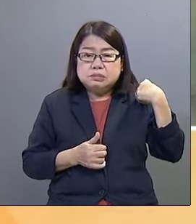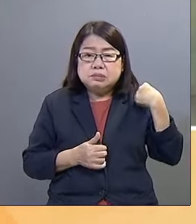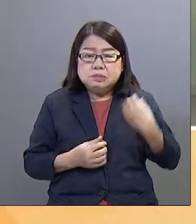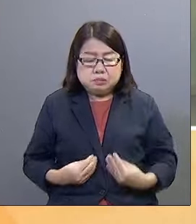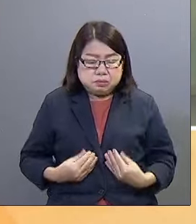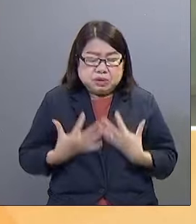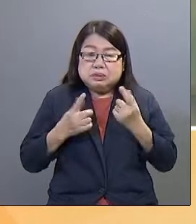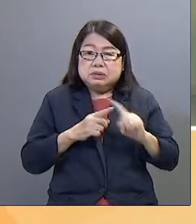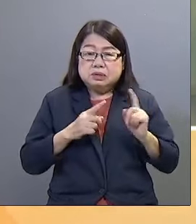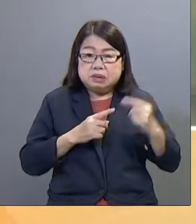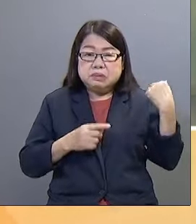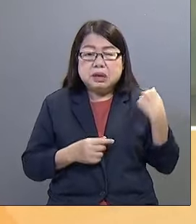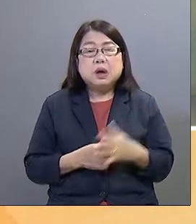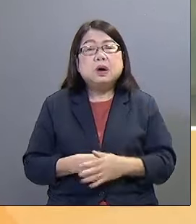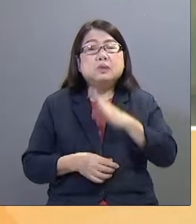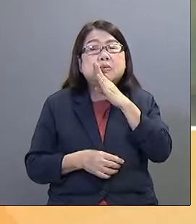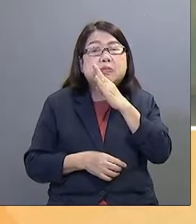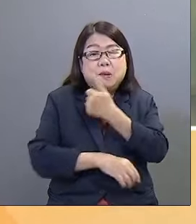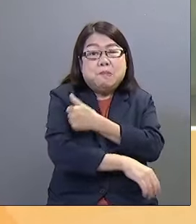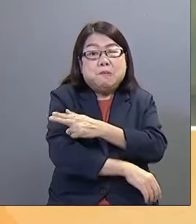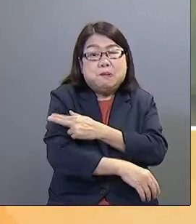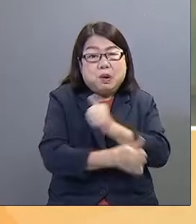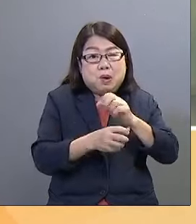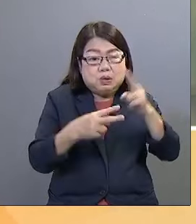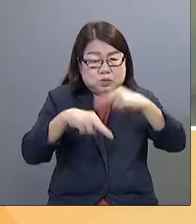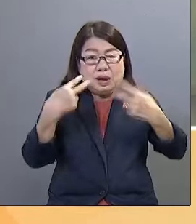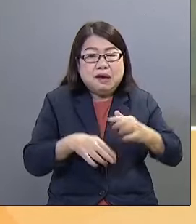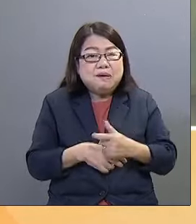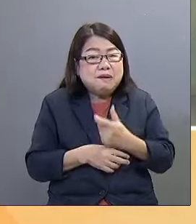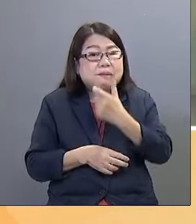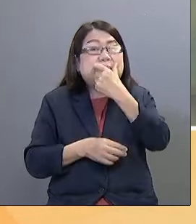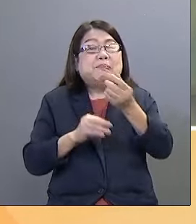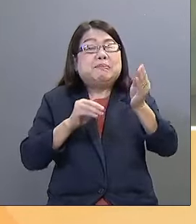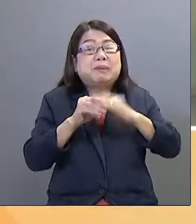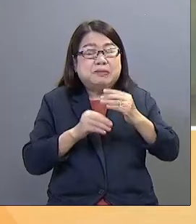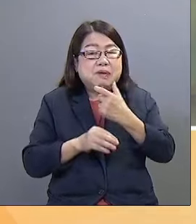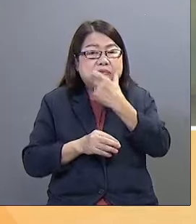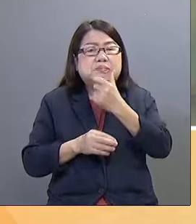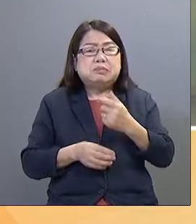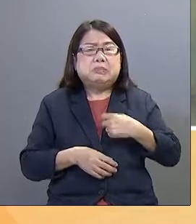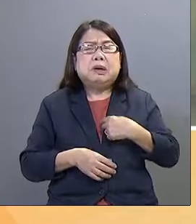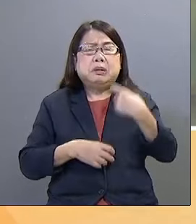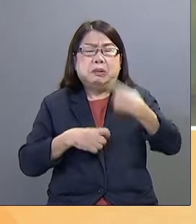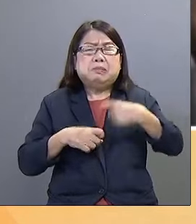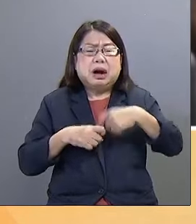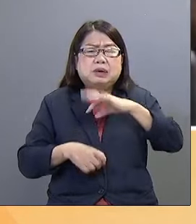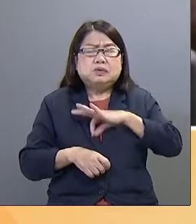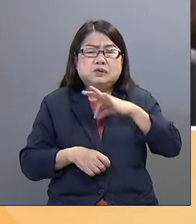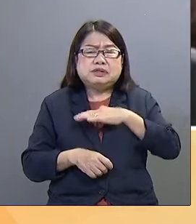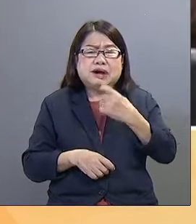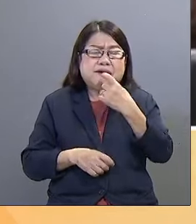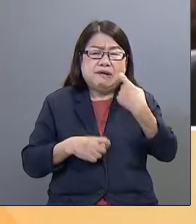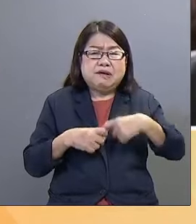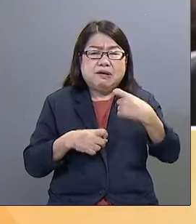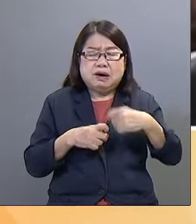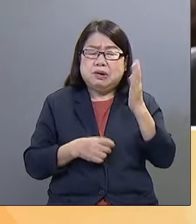คถ้าเป็นเรื่องของการสรกวักรรในปากือถ้าเป็เรื่องขการใสกอุกรณในปากก็คืออาจะทำให้ชีวตลำบาด weren't newเพราวามีอะไรอยในปาก ถ้าวะนอนรับย